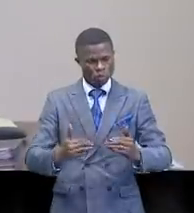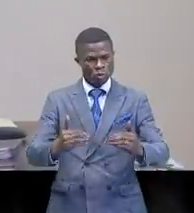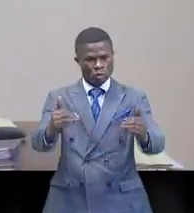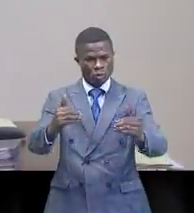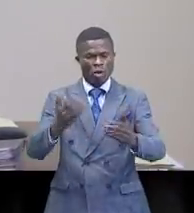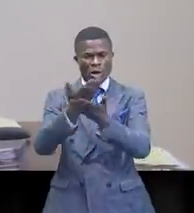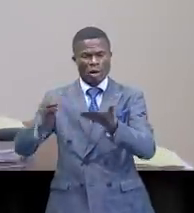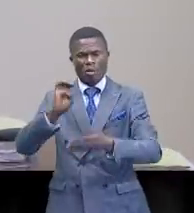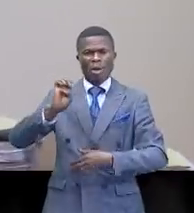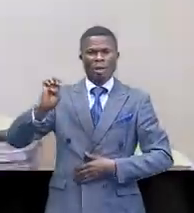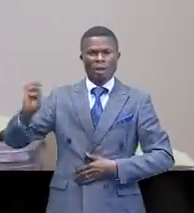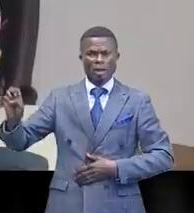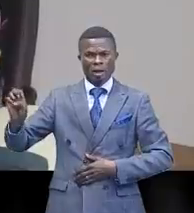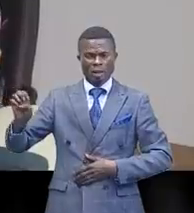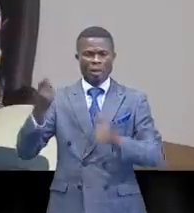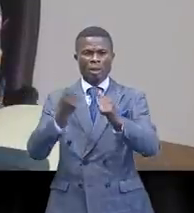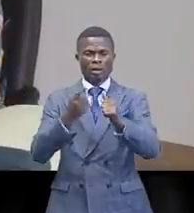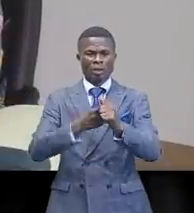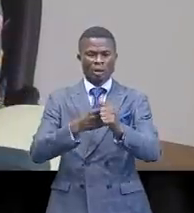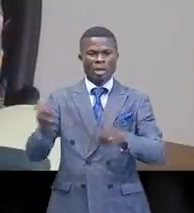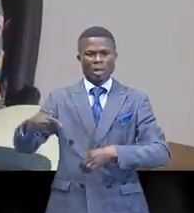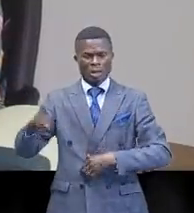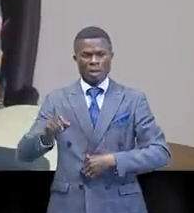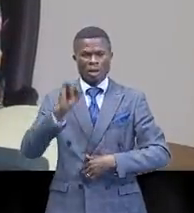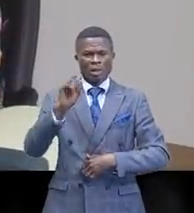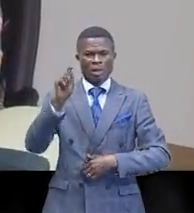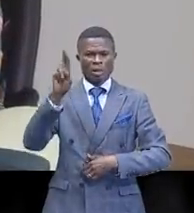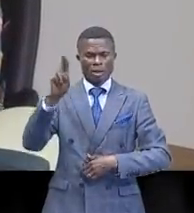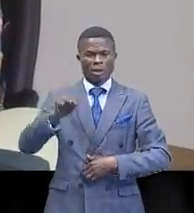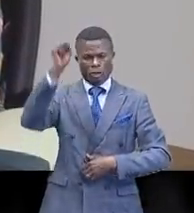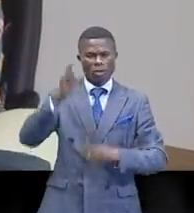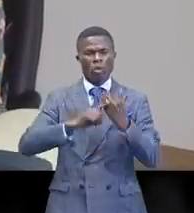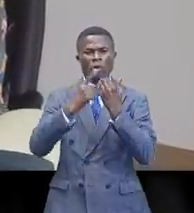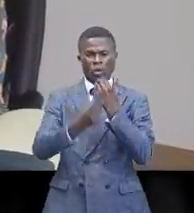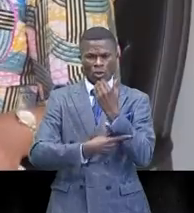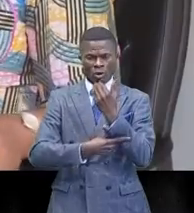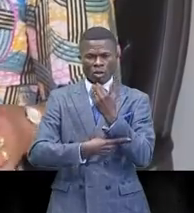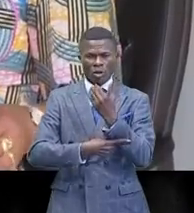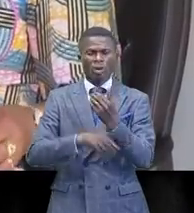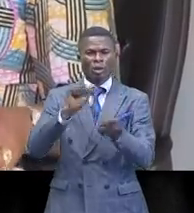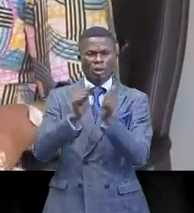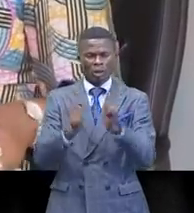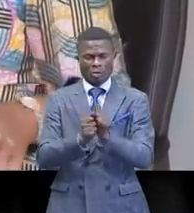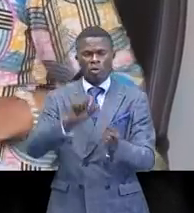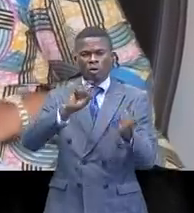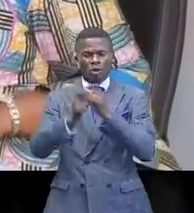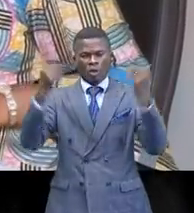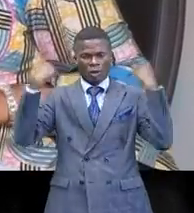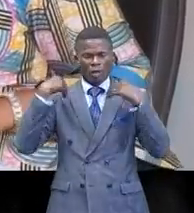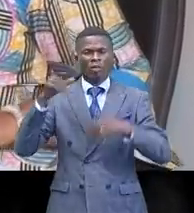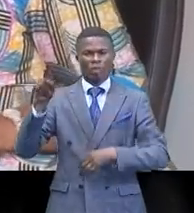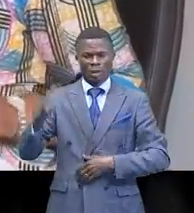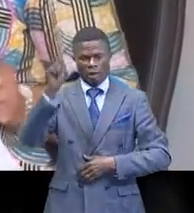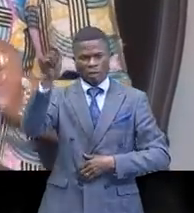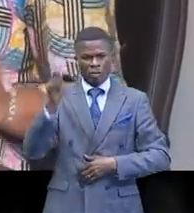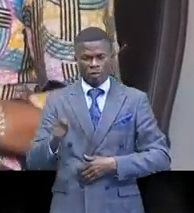dans la partie est, particulièrement dans les provinces de l'Ituri et de Nord-Kivu, placées sous état de siège. Il a